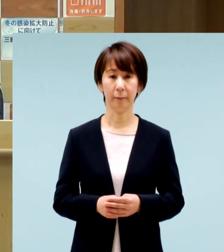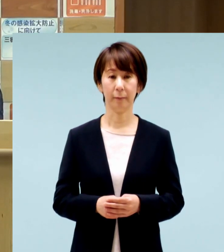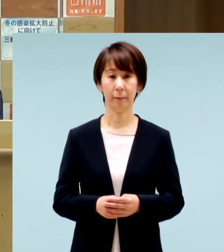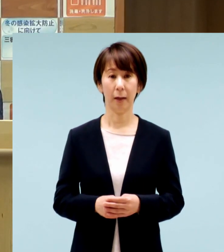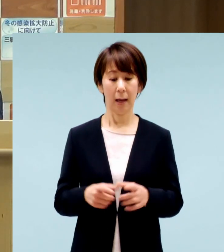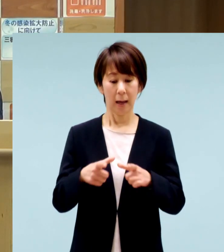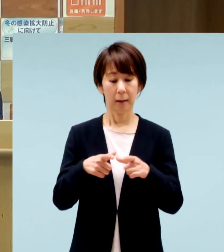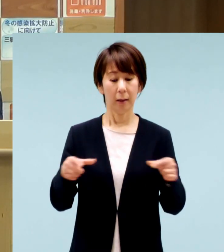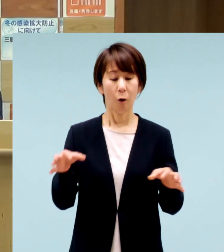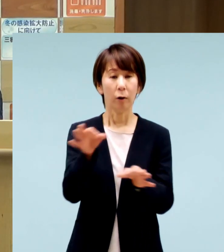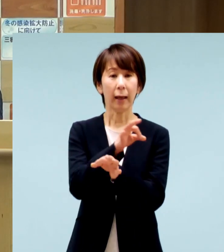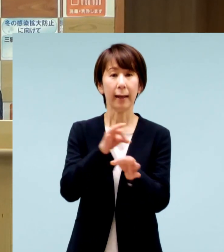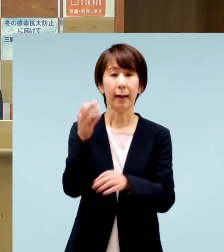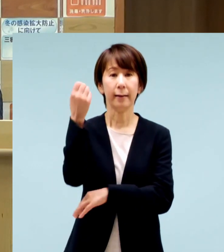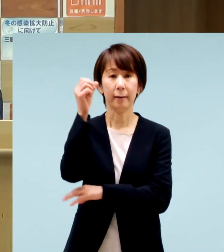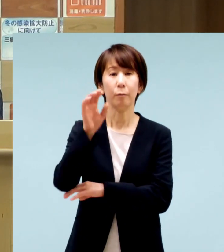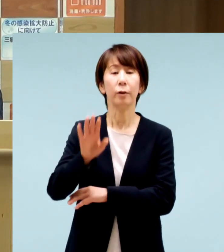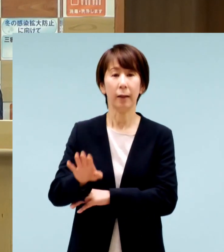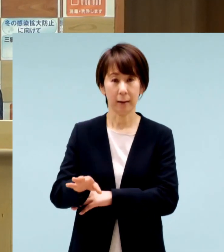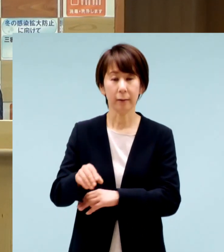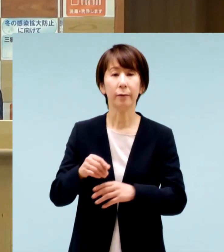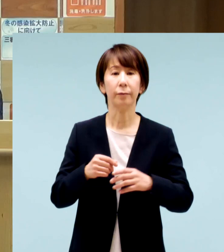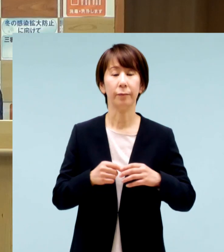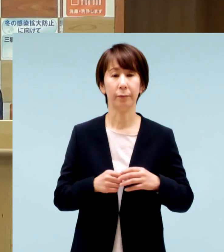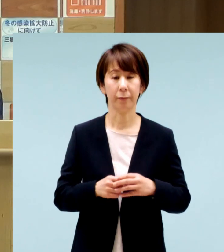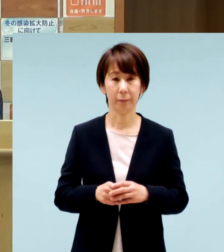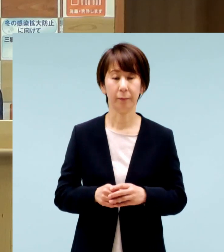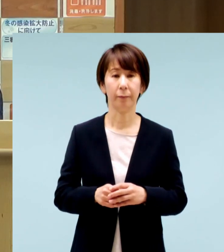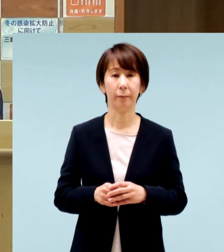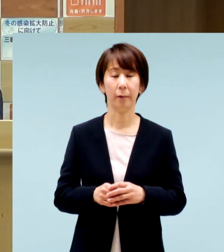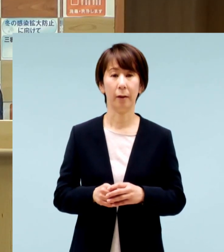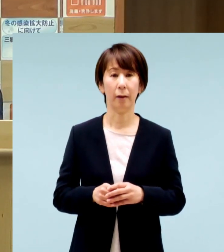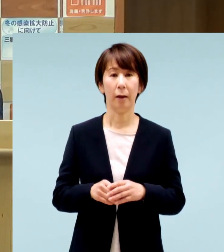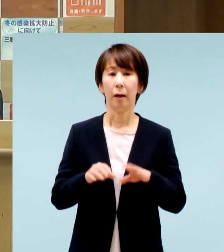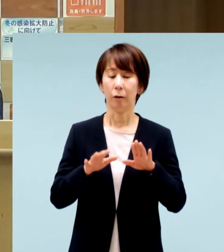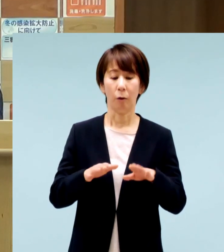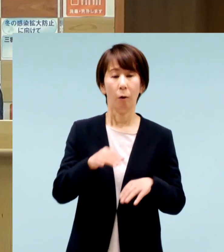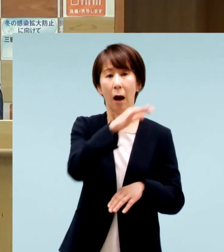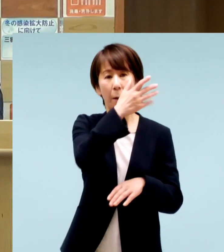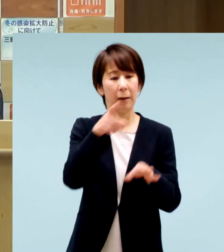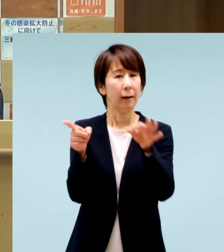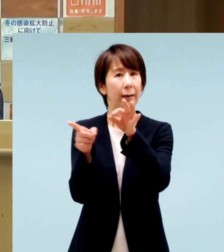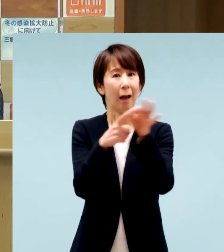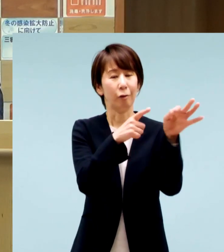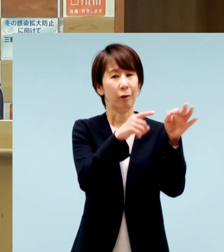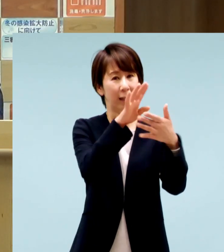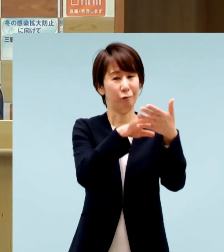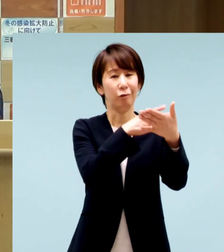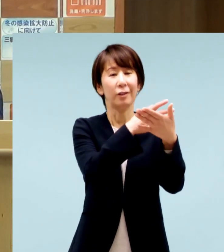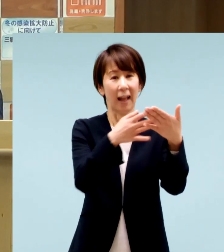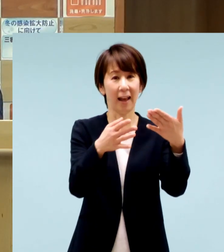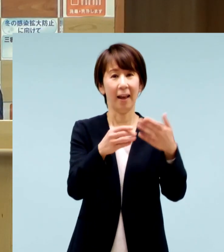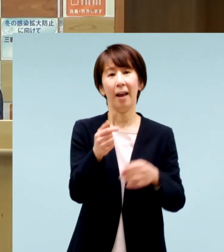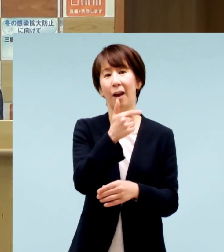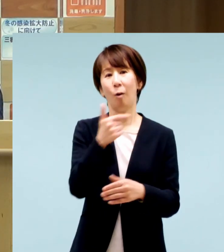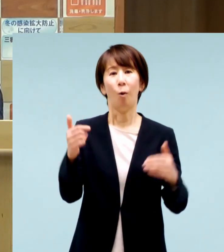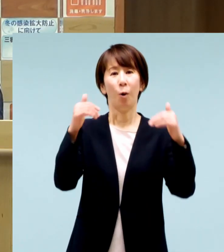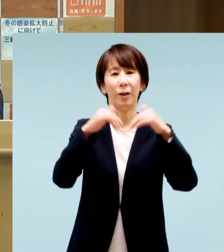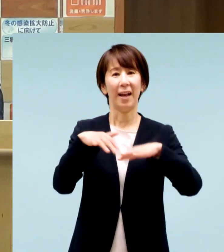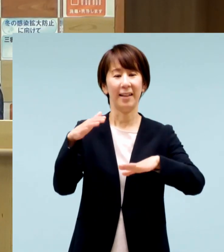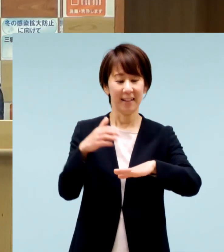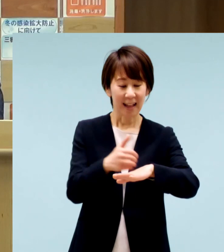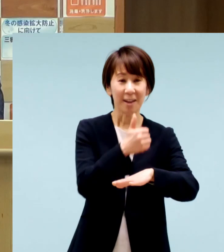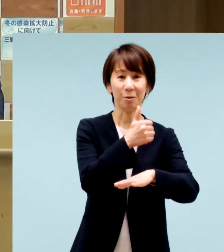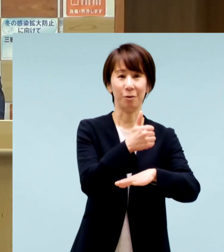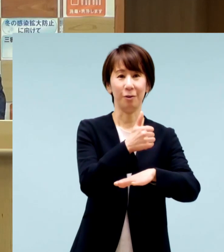日本経済新聞の高橋です。話題変わりまして、今日メジャーリーグの大谷選手がMVP を取られたというタイミングになっ